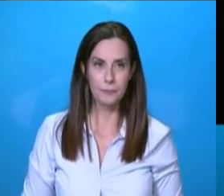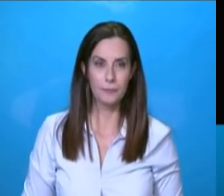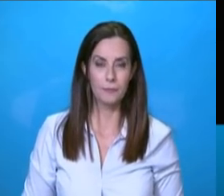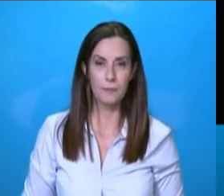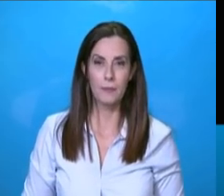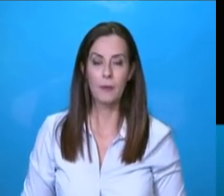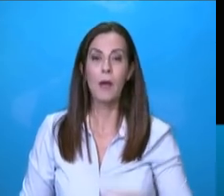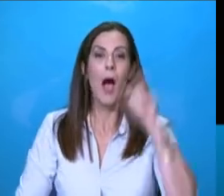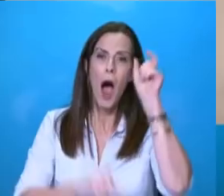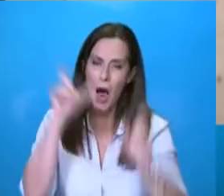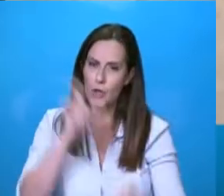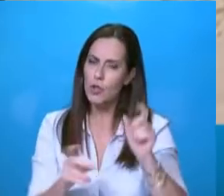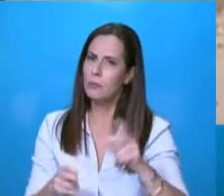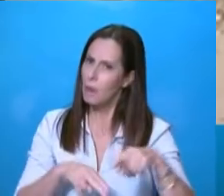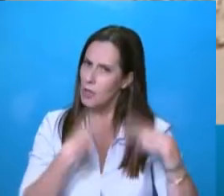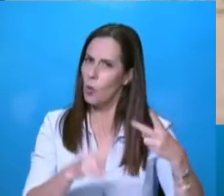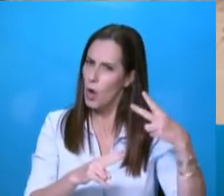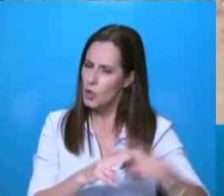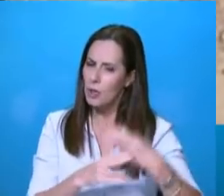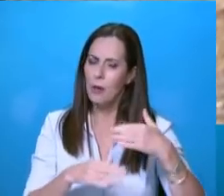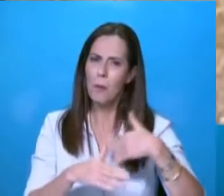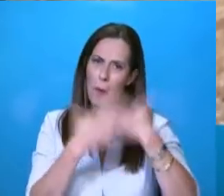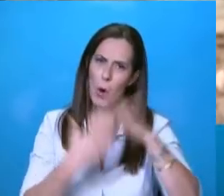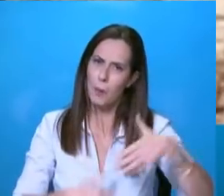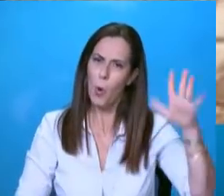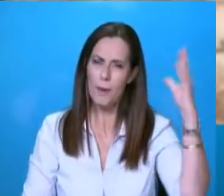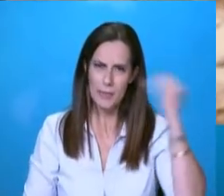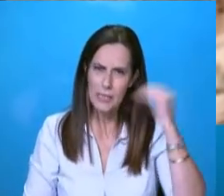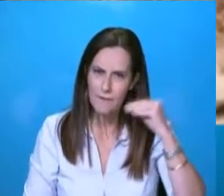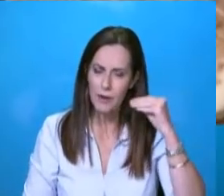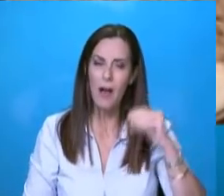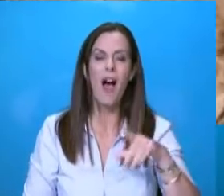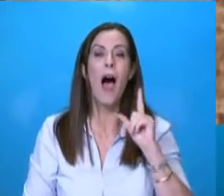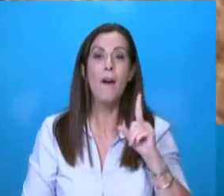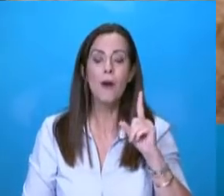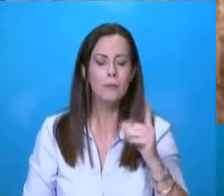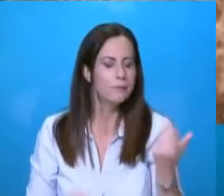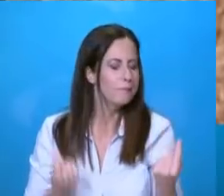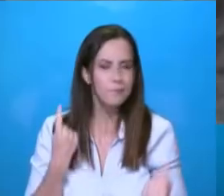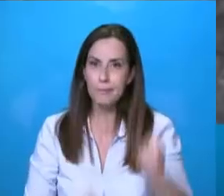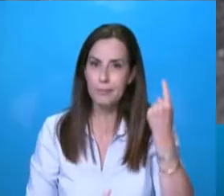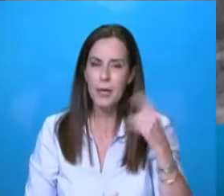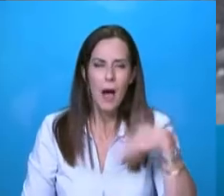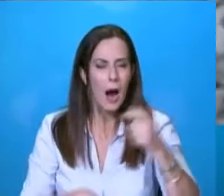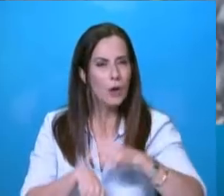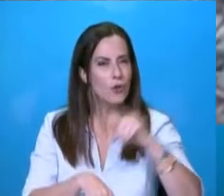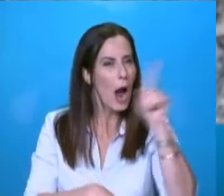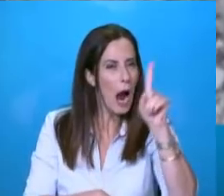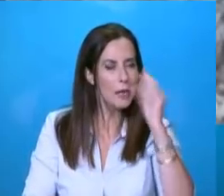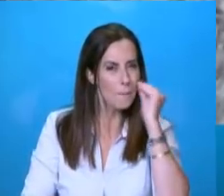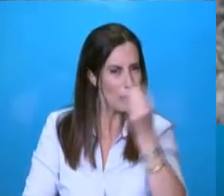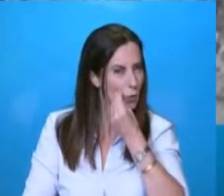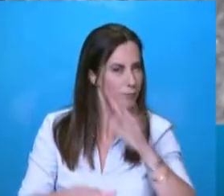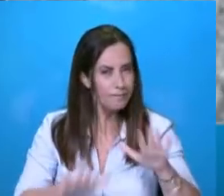התושבים הונחו לחזור לשגרה ובבוקר הלכו הילדים לבתי הספר, אבל אז באופן חריג, קצת אחרי